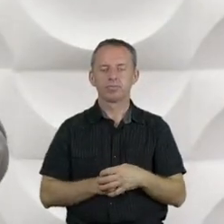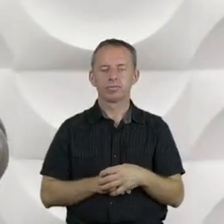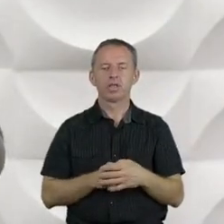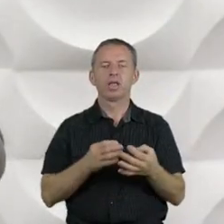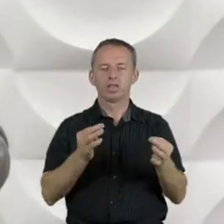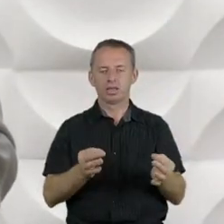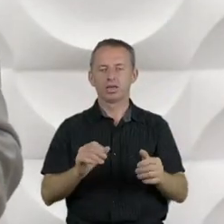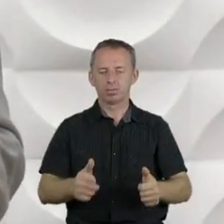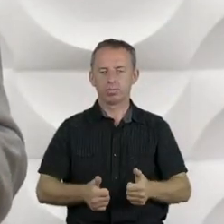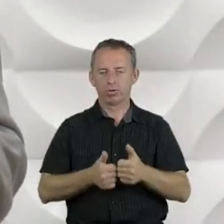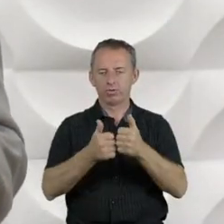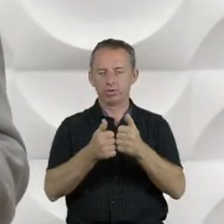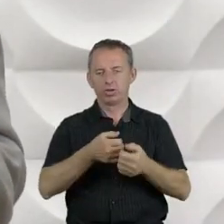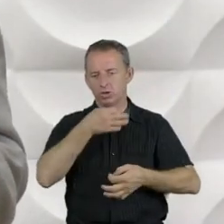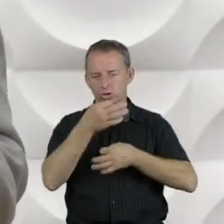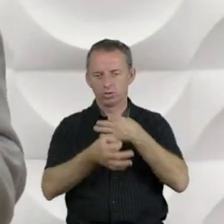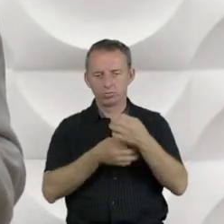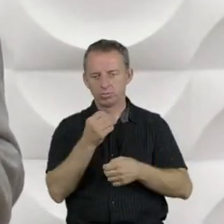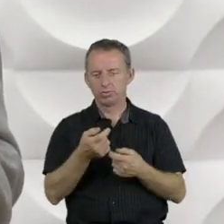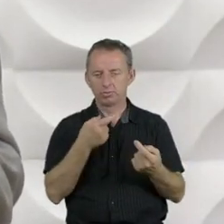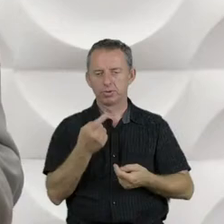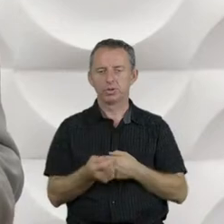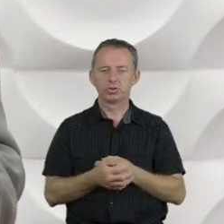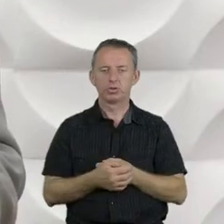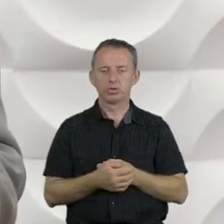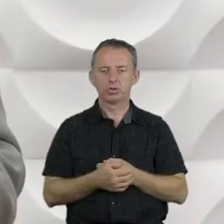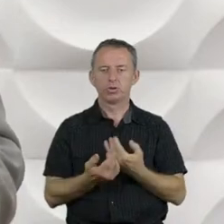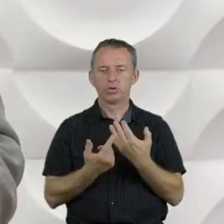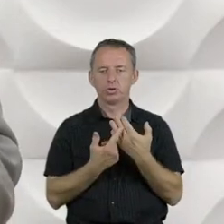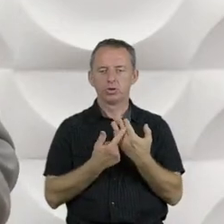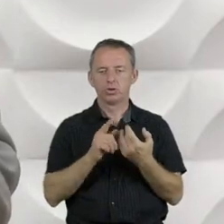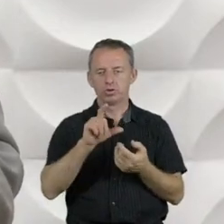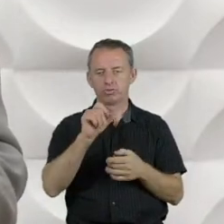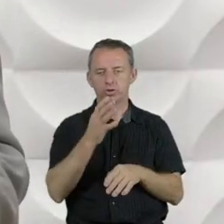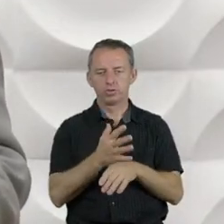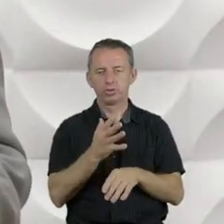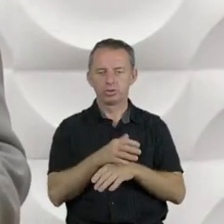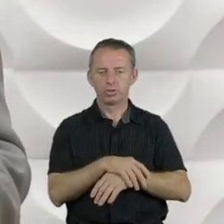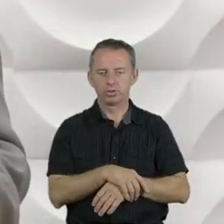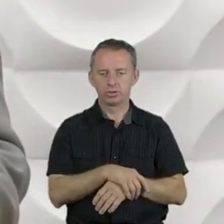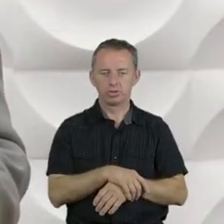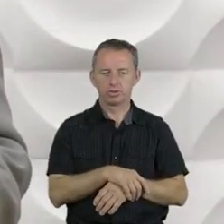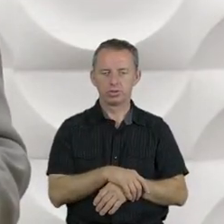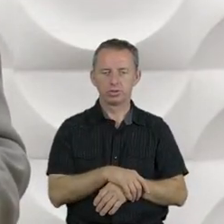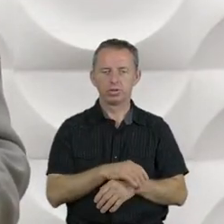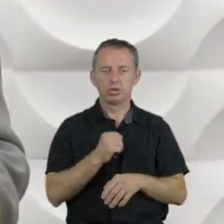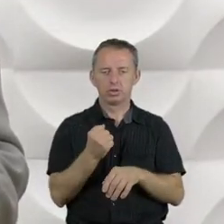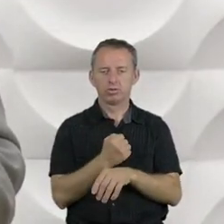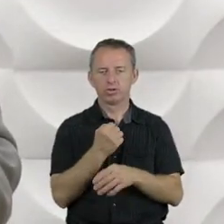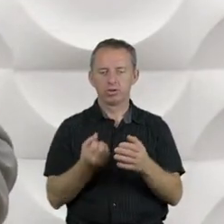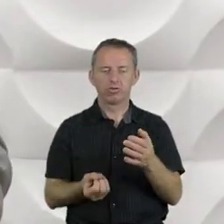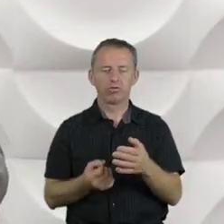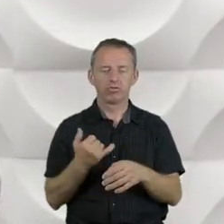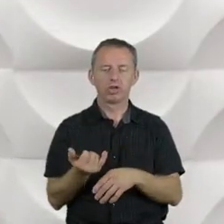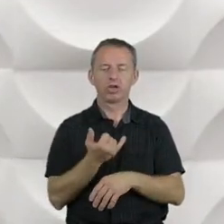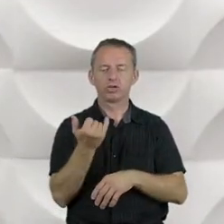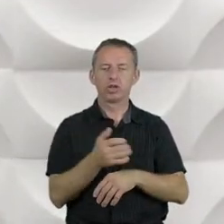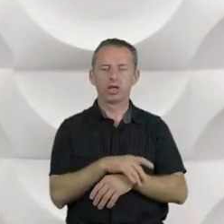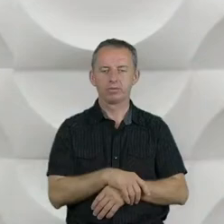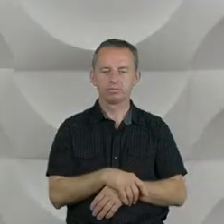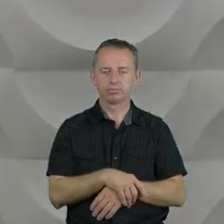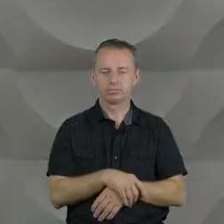Teraz powstaniemy i zaśpiewamy pieśń numer 250, Skało Wieczna.